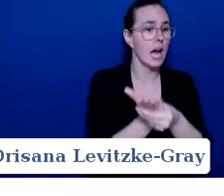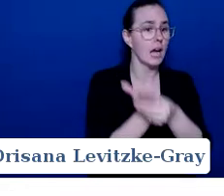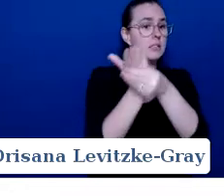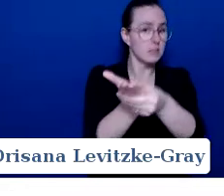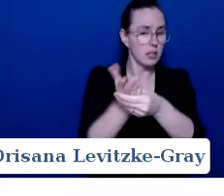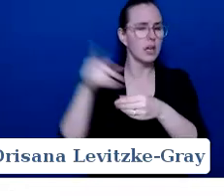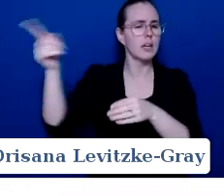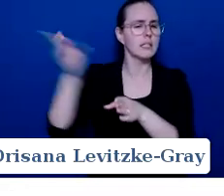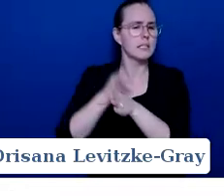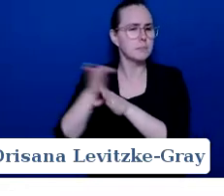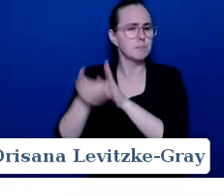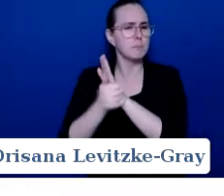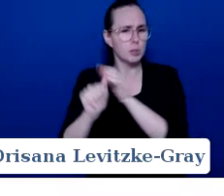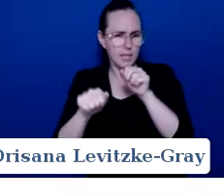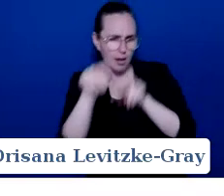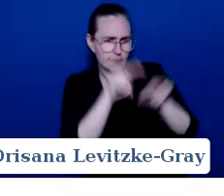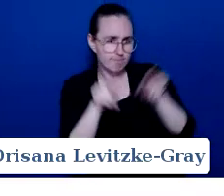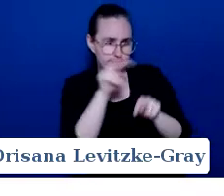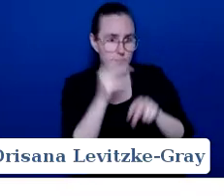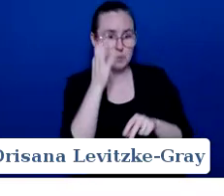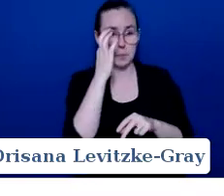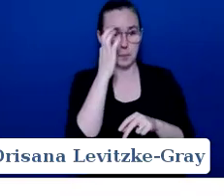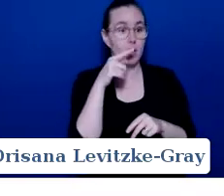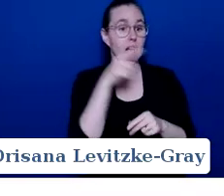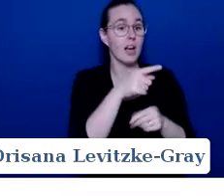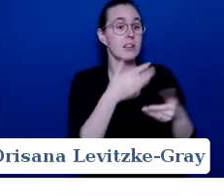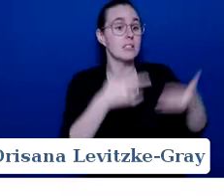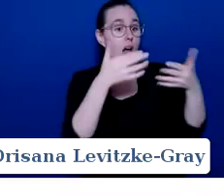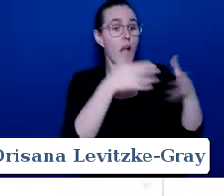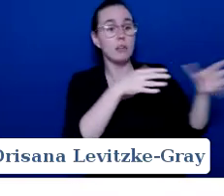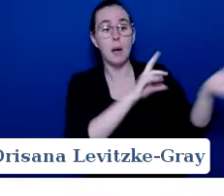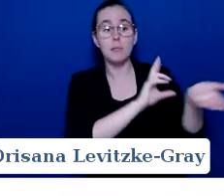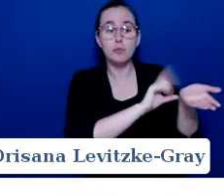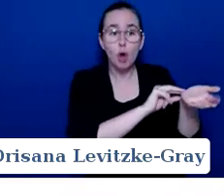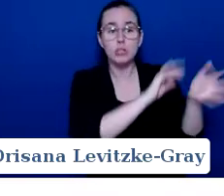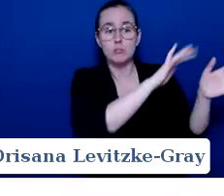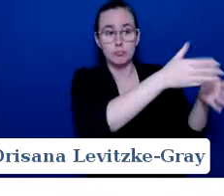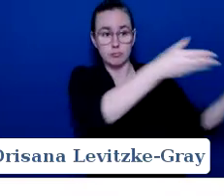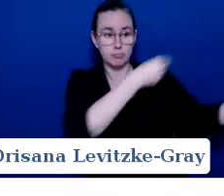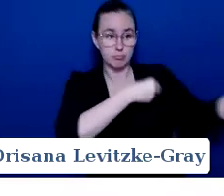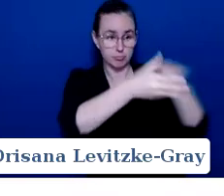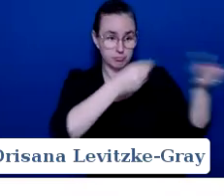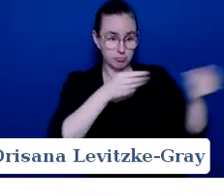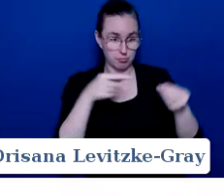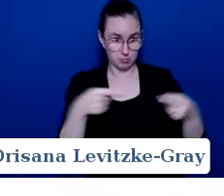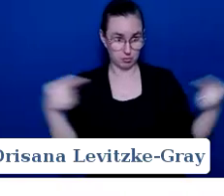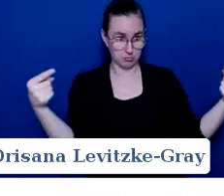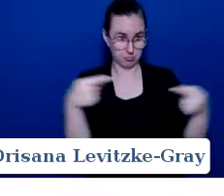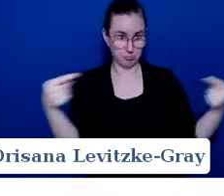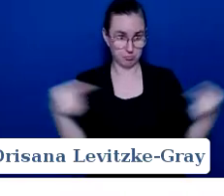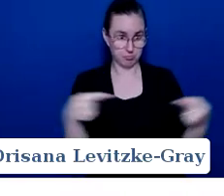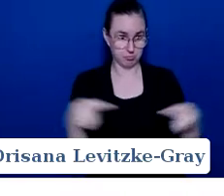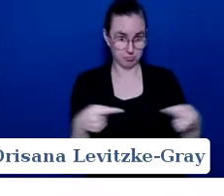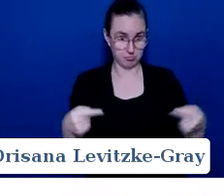մասին. Հաջորդիվ քաղաքացու դիմումը, այդ թվում բուժհաստատություններից ստացված տվյալները համադրվում են պետական տեղեկատվական համակարգին,